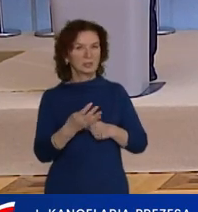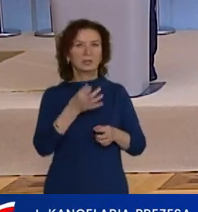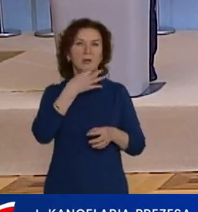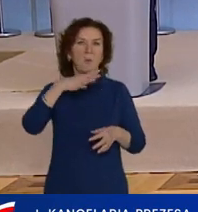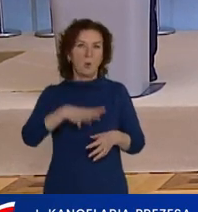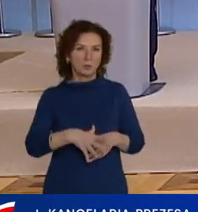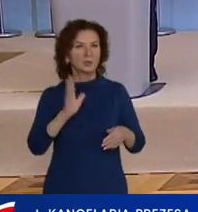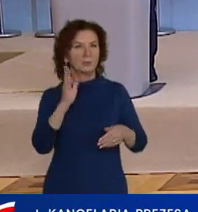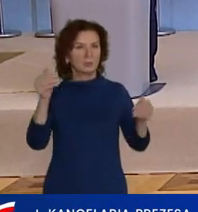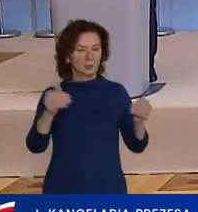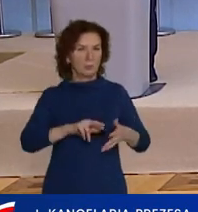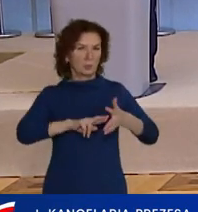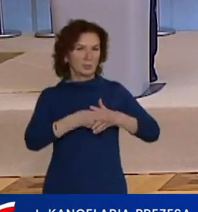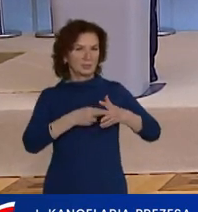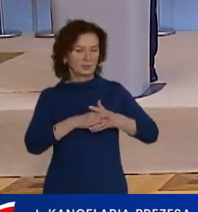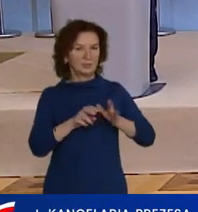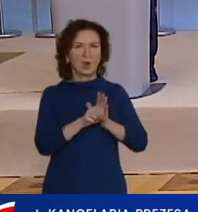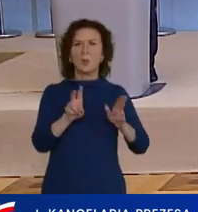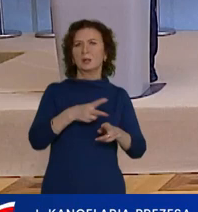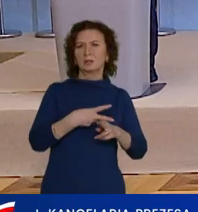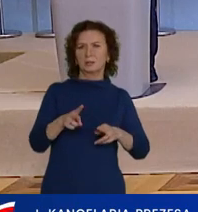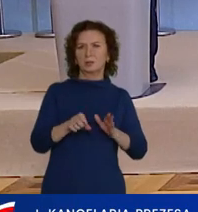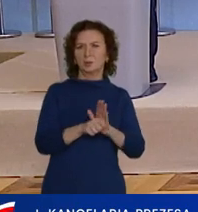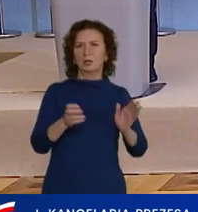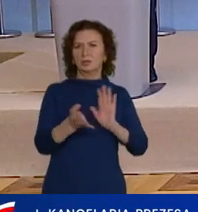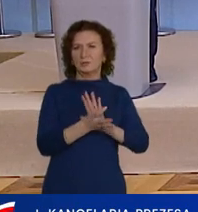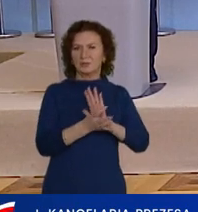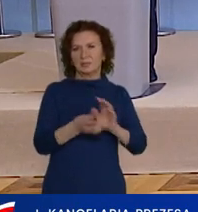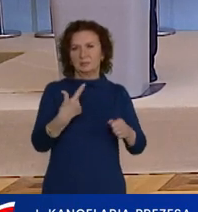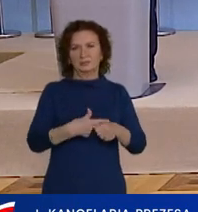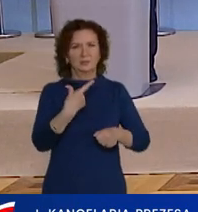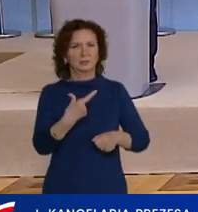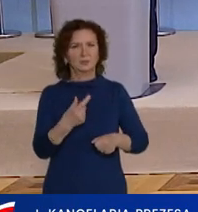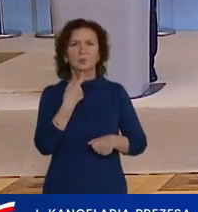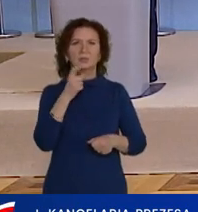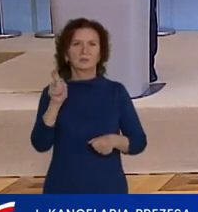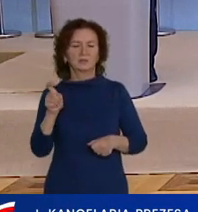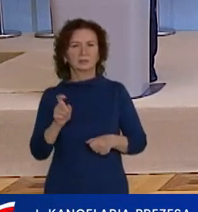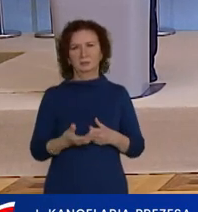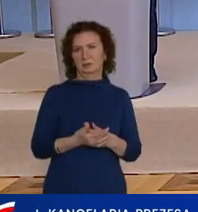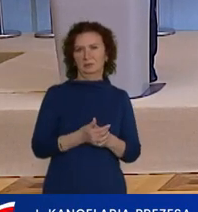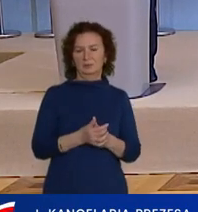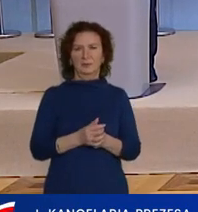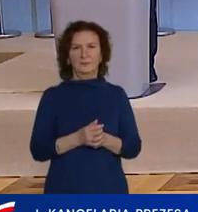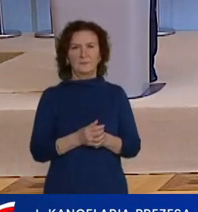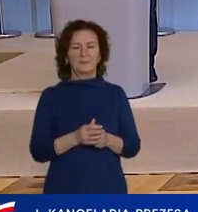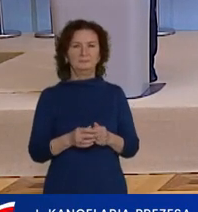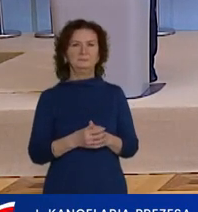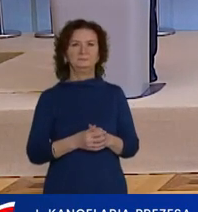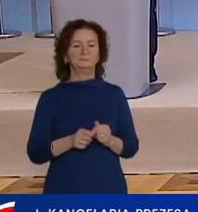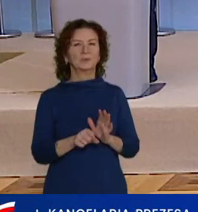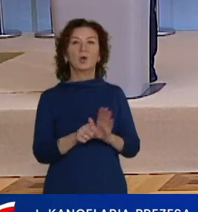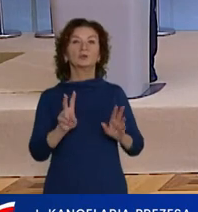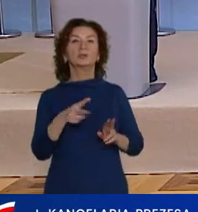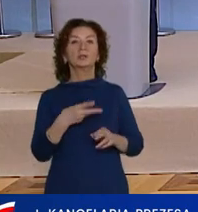mogły rejestrować się, no właśnie kiedy? Już od 19, od 22 kwietnia? Od kiedy to jest możliwe, to wyprzedzenie, ta premia dla osób, które na początku roku zgłosiły